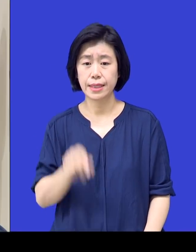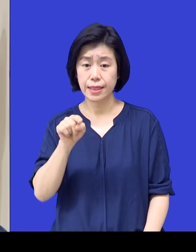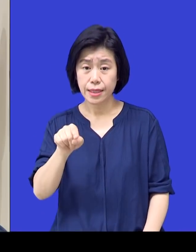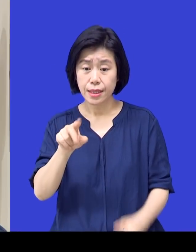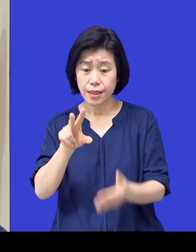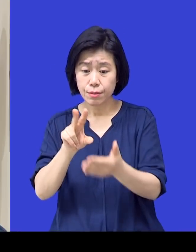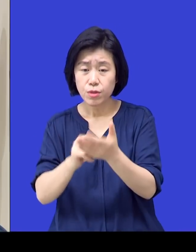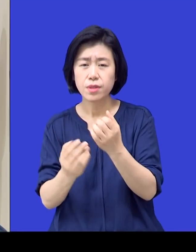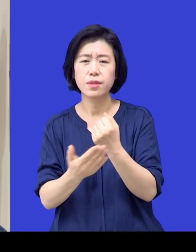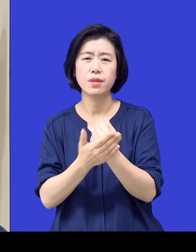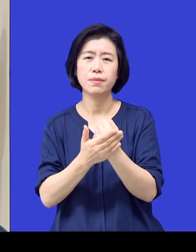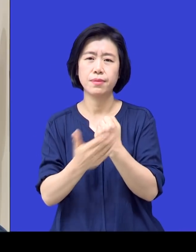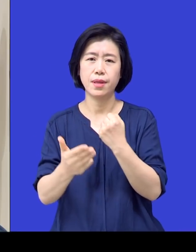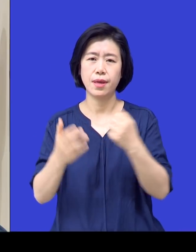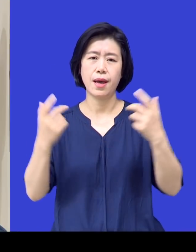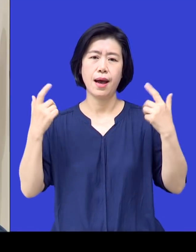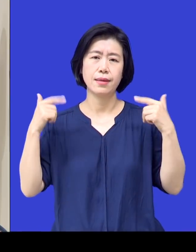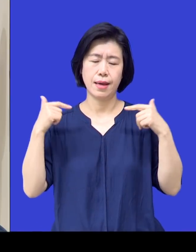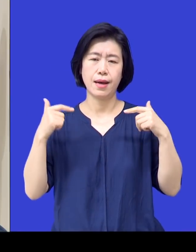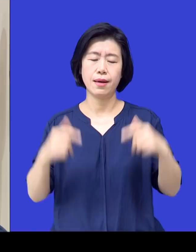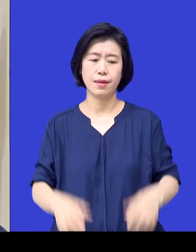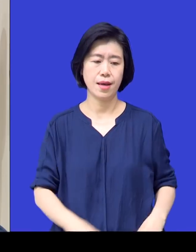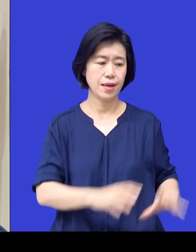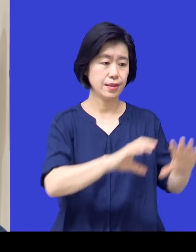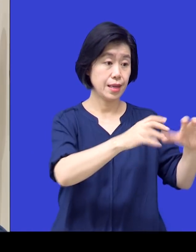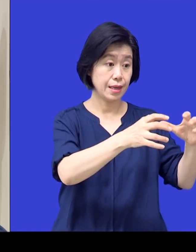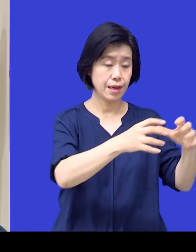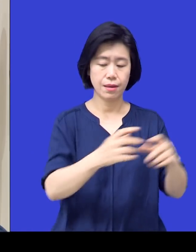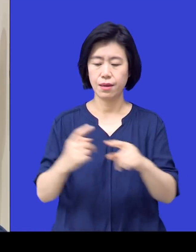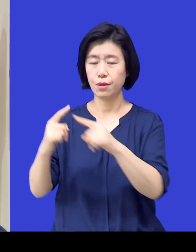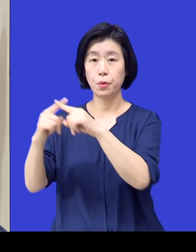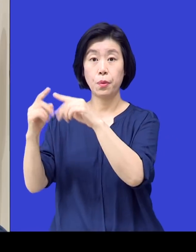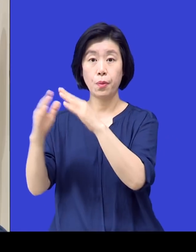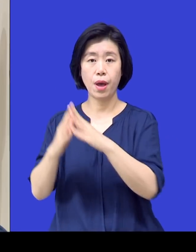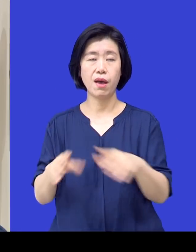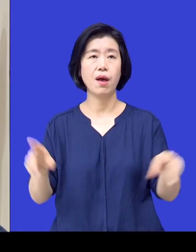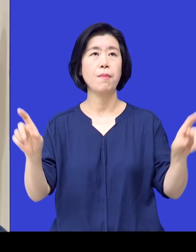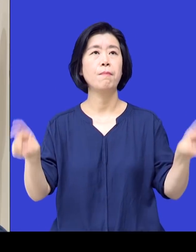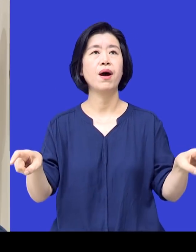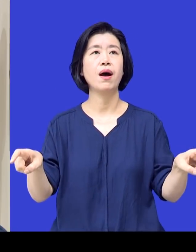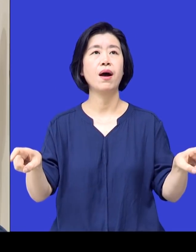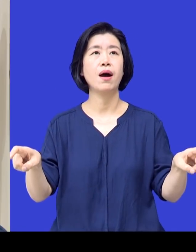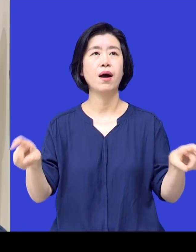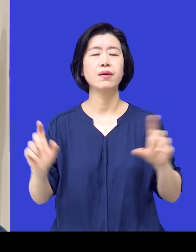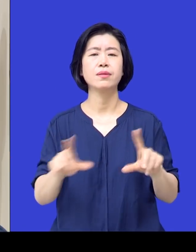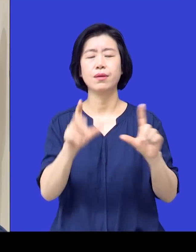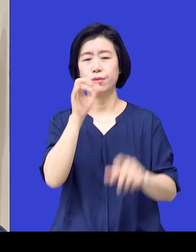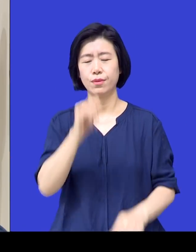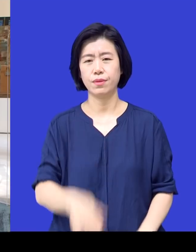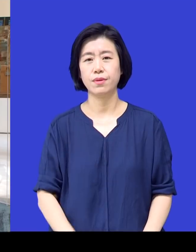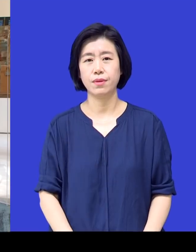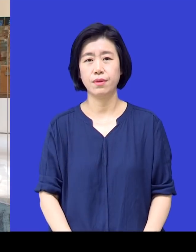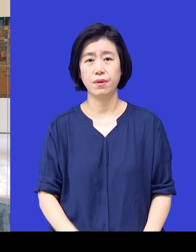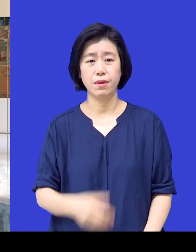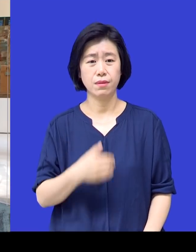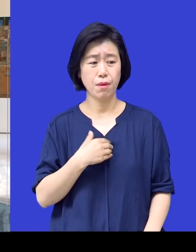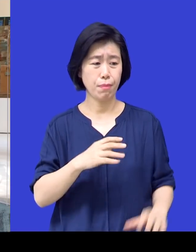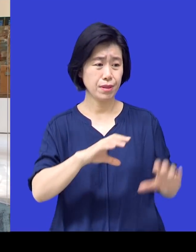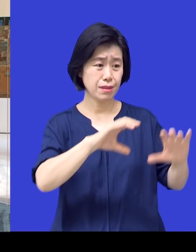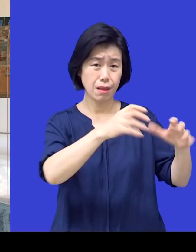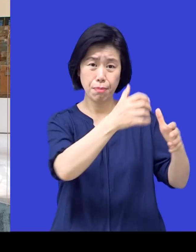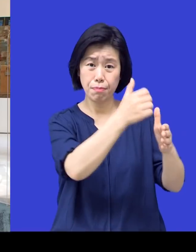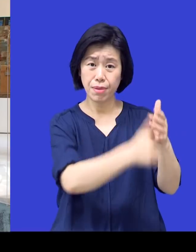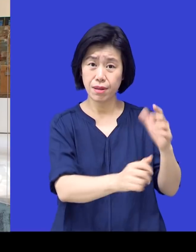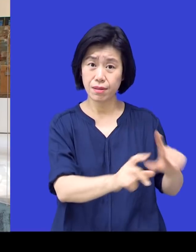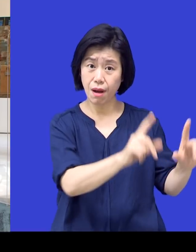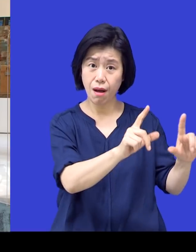늘 이렇게 말 아닌 양다리를 거치고 네. 뭐 세상적으로 가는 것도 아니고 예. 그렇다고